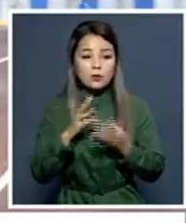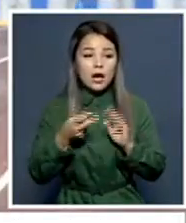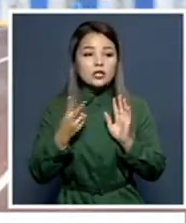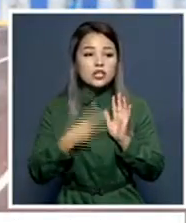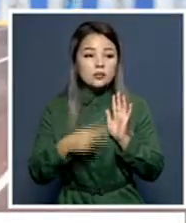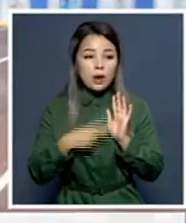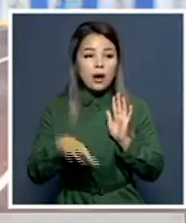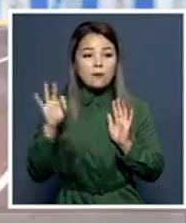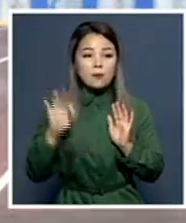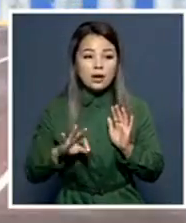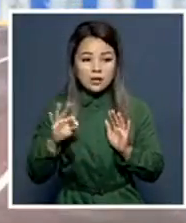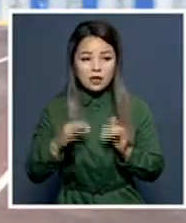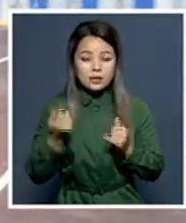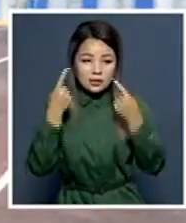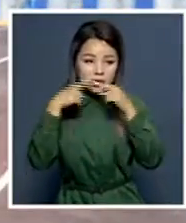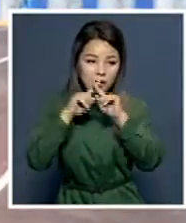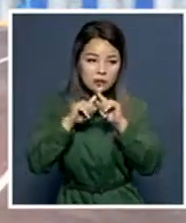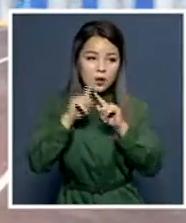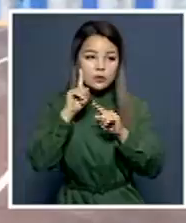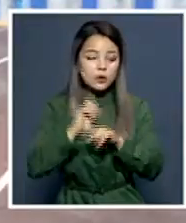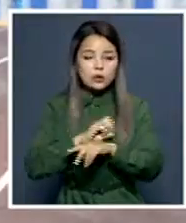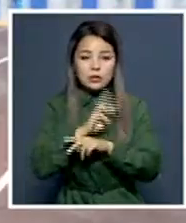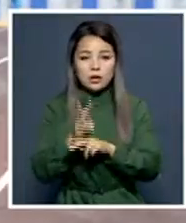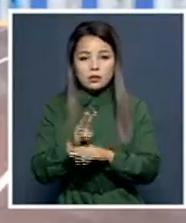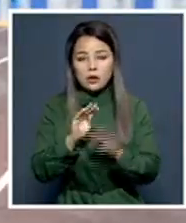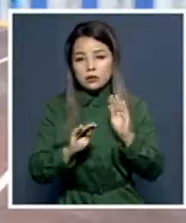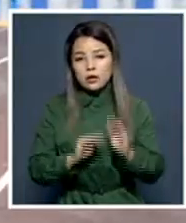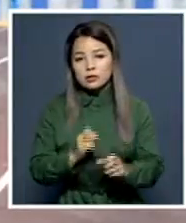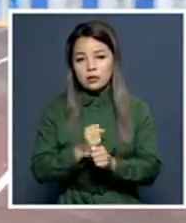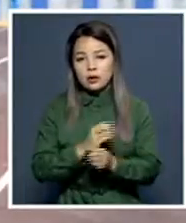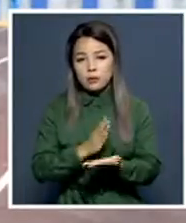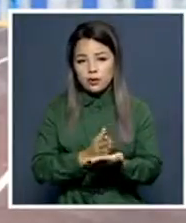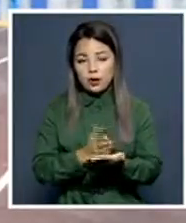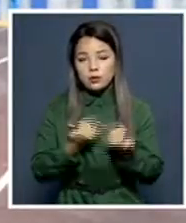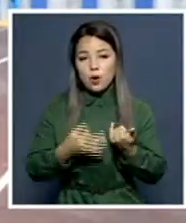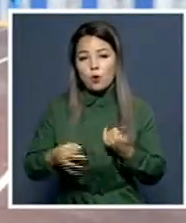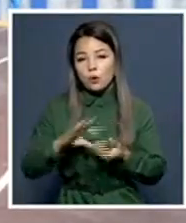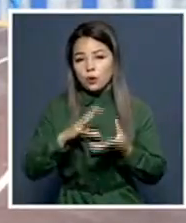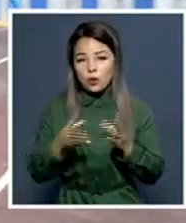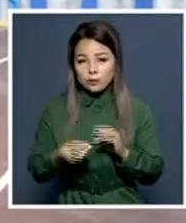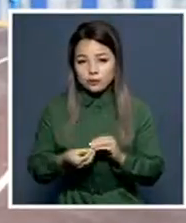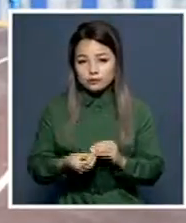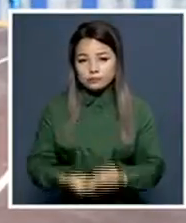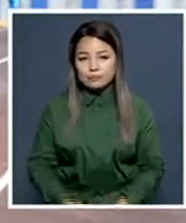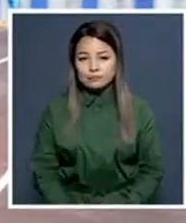70%-ға қазіргі таңда техникамен қамтамасыз етілген облыс көлемінде.